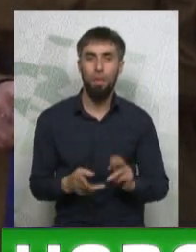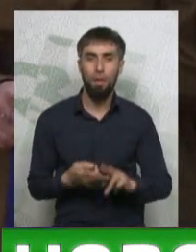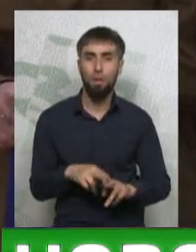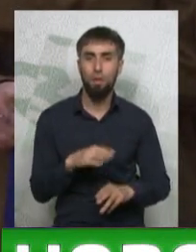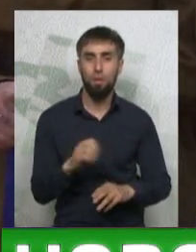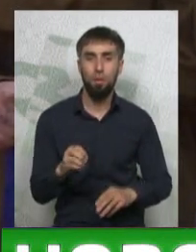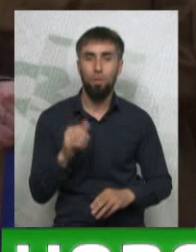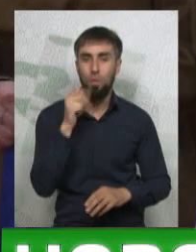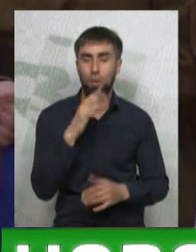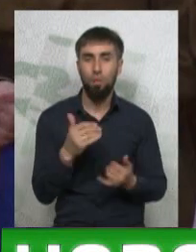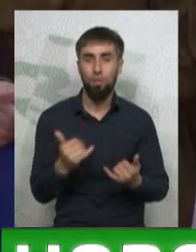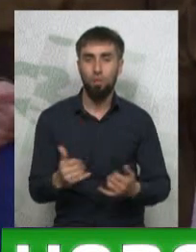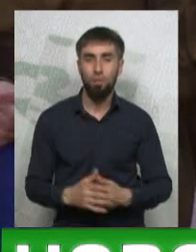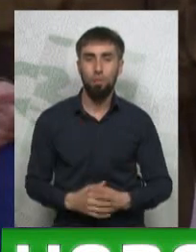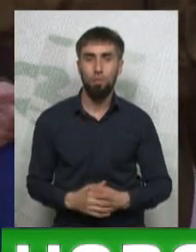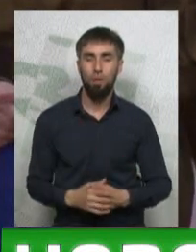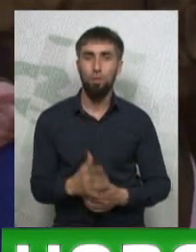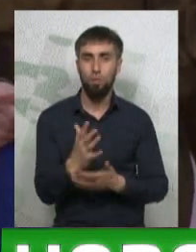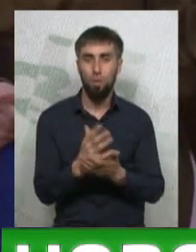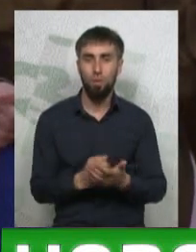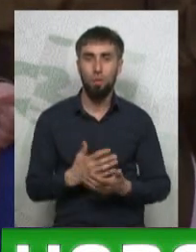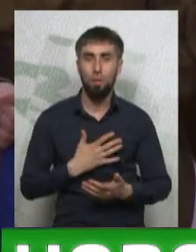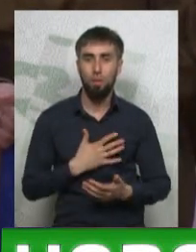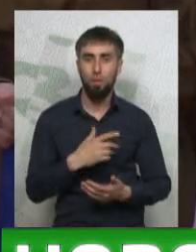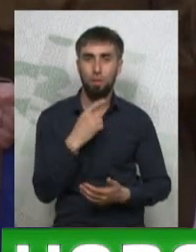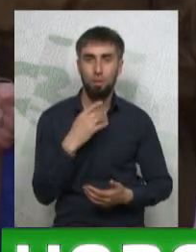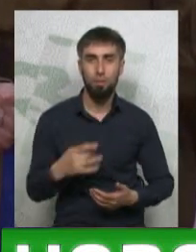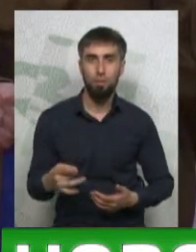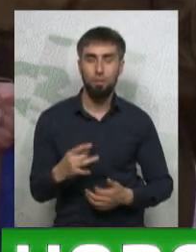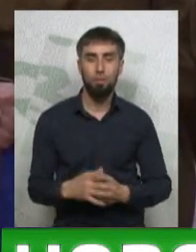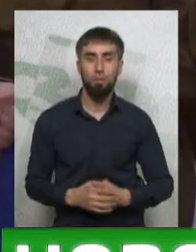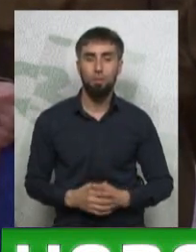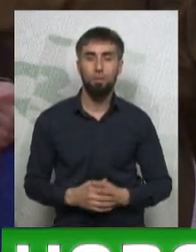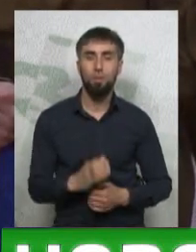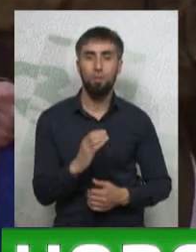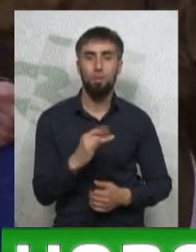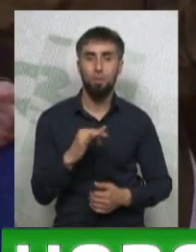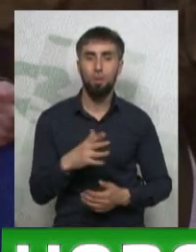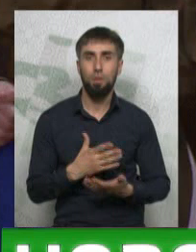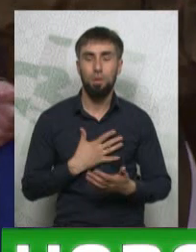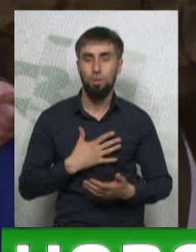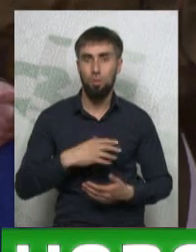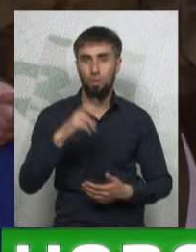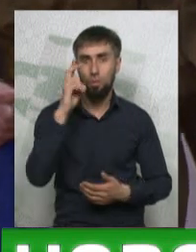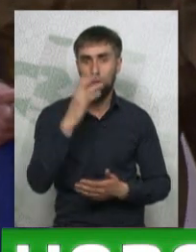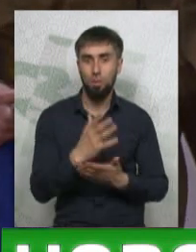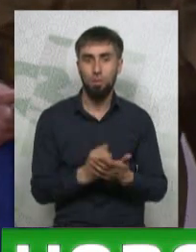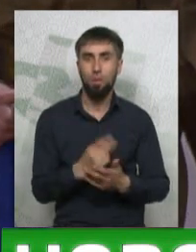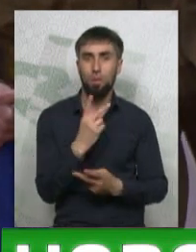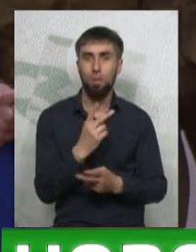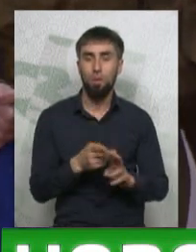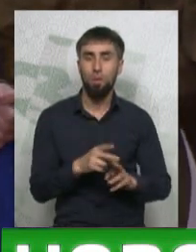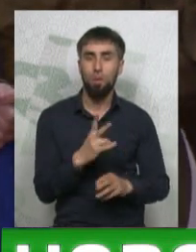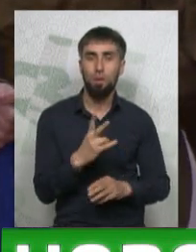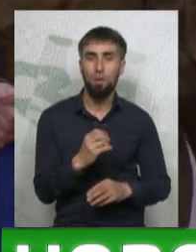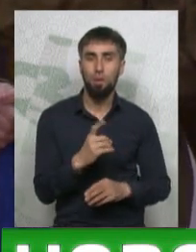те, которые сегодня сохраняет нашу республику, суверенитет нашего государства, независимость